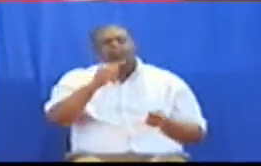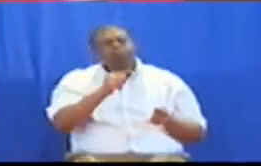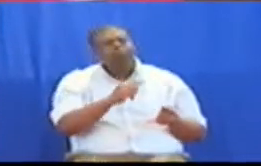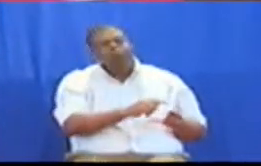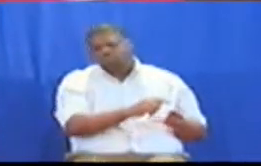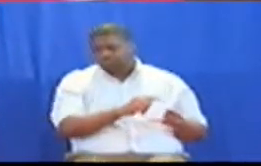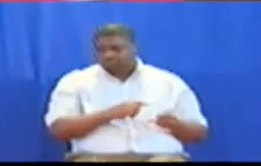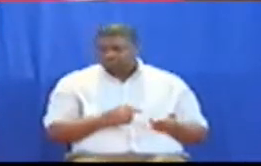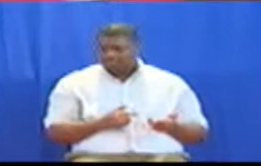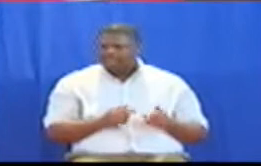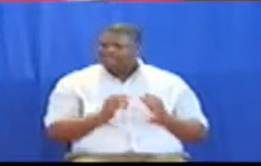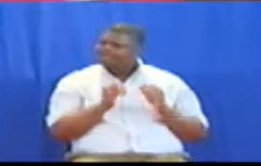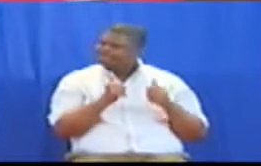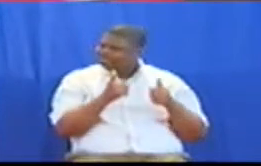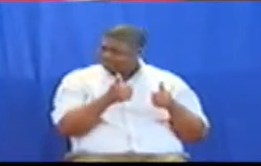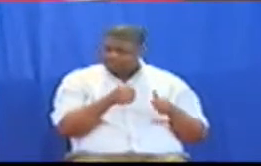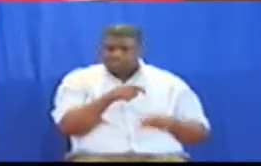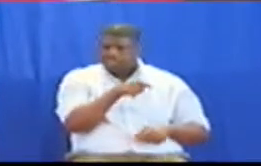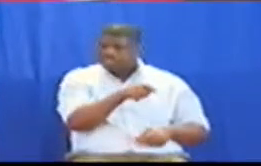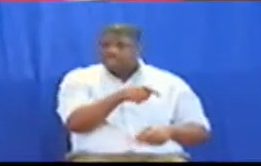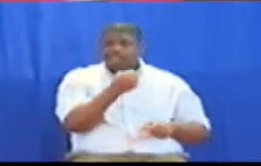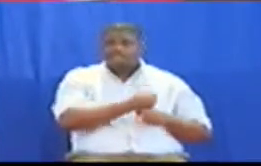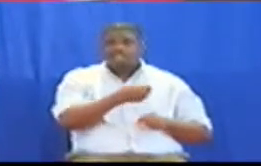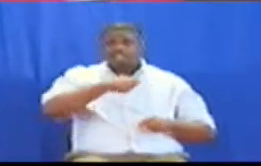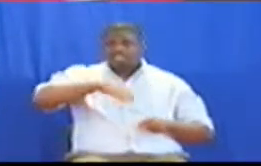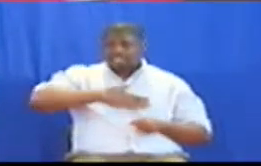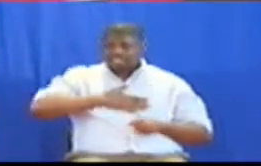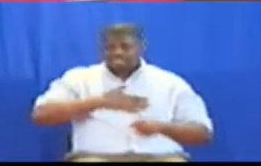chini ya 125. Hizi zote zinatufanya sisi